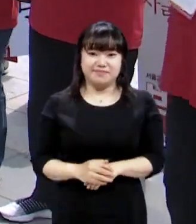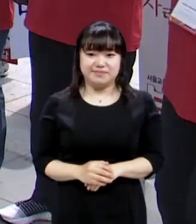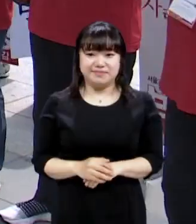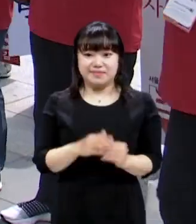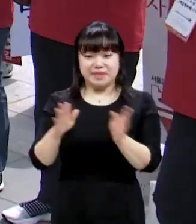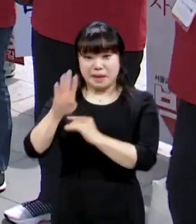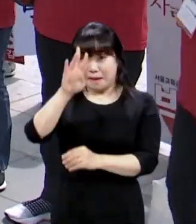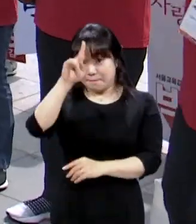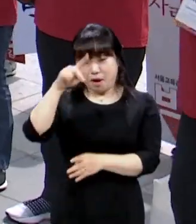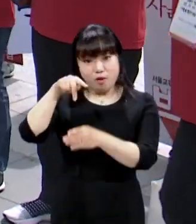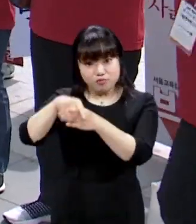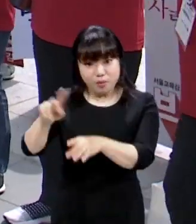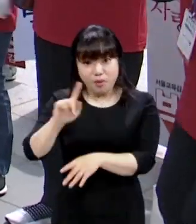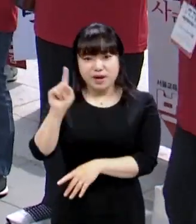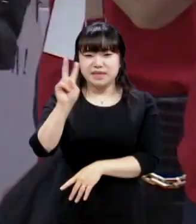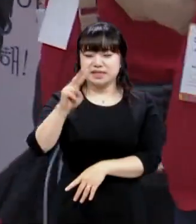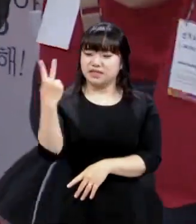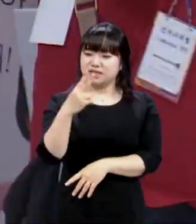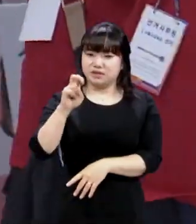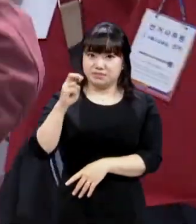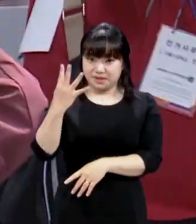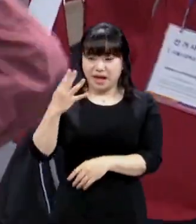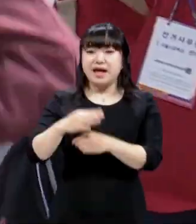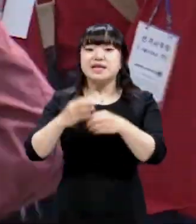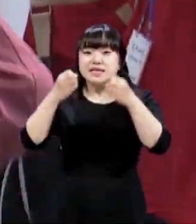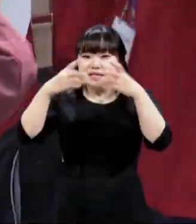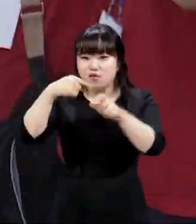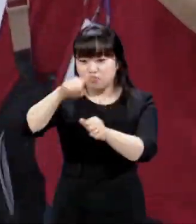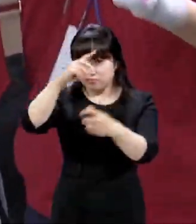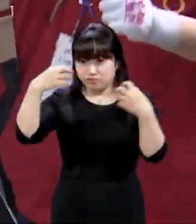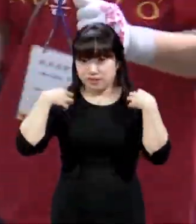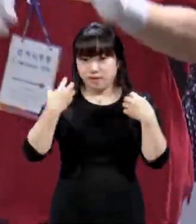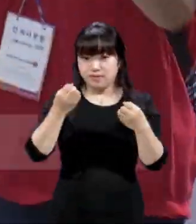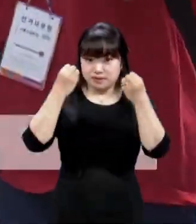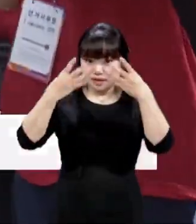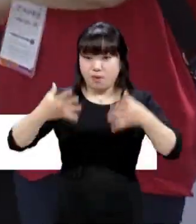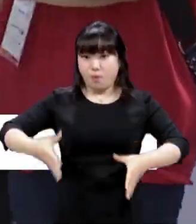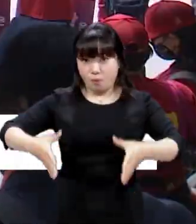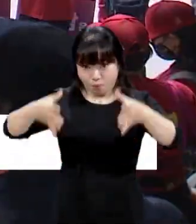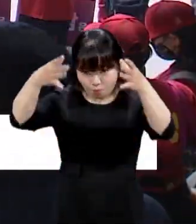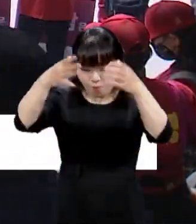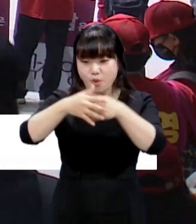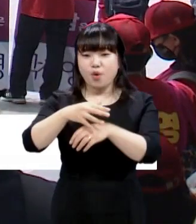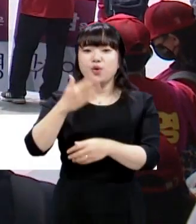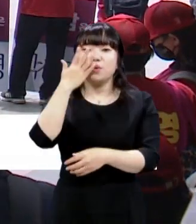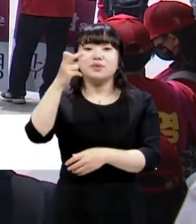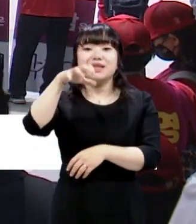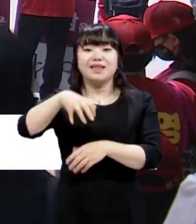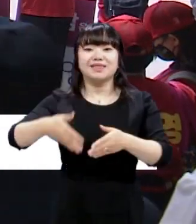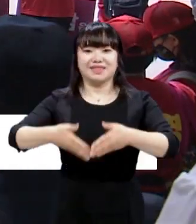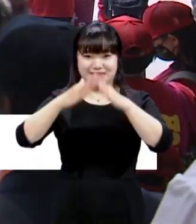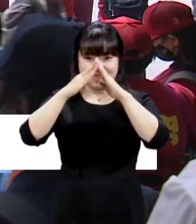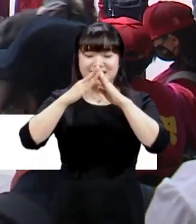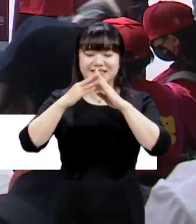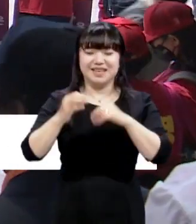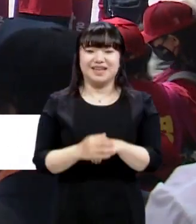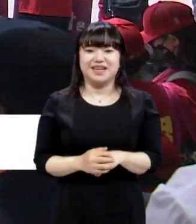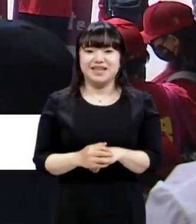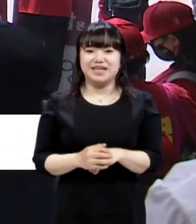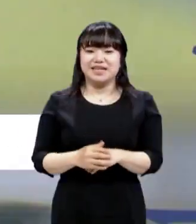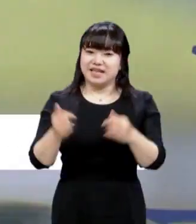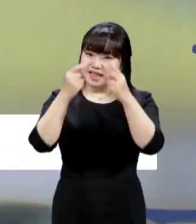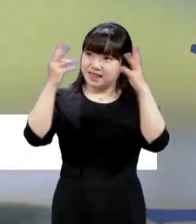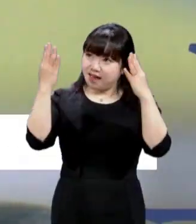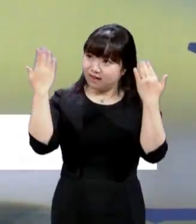박선용 후보는 2024년 교육청 신청사가 들어서 용산역 광장에서 출정식을 가졌습니다 대학생 지지